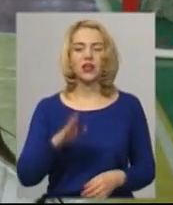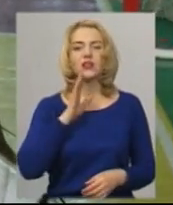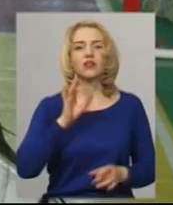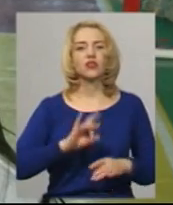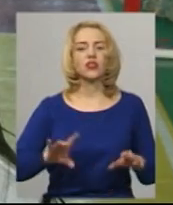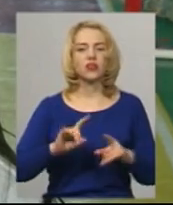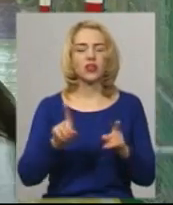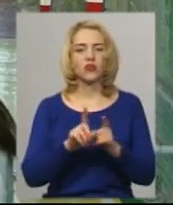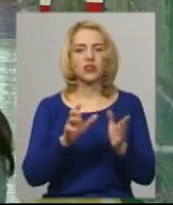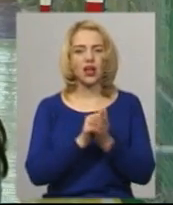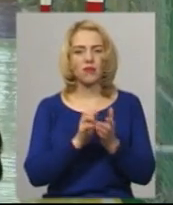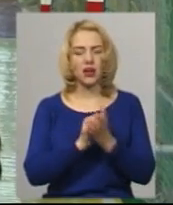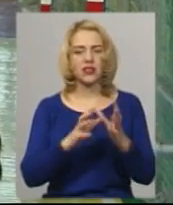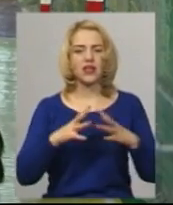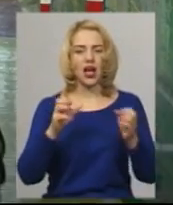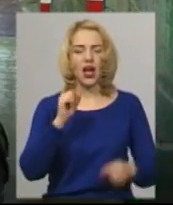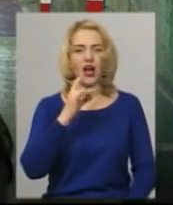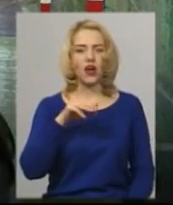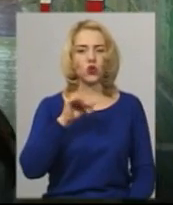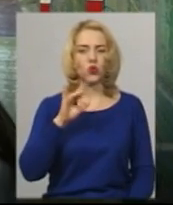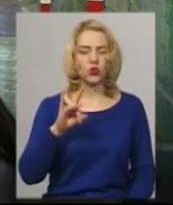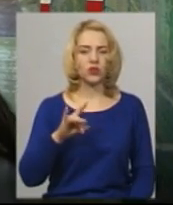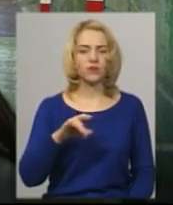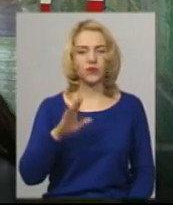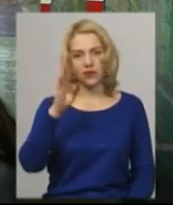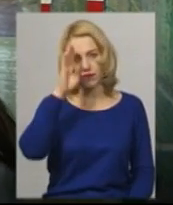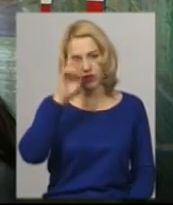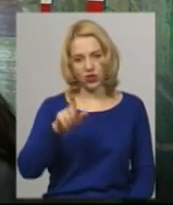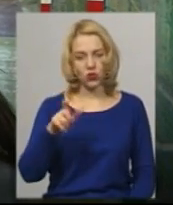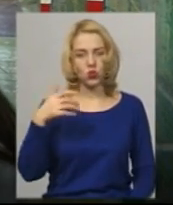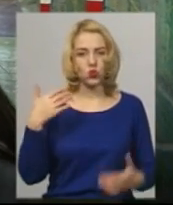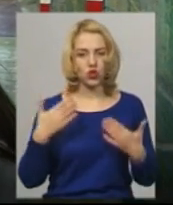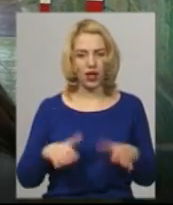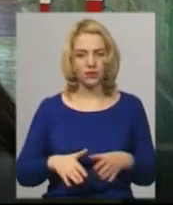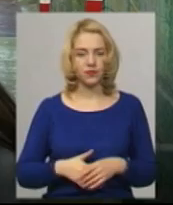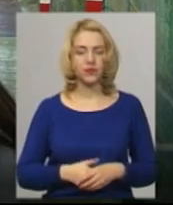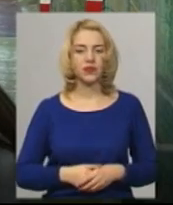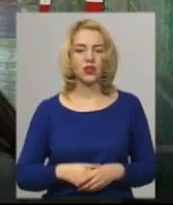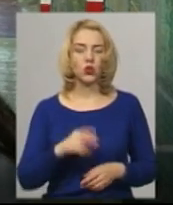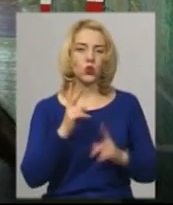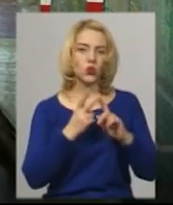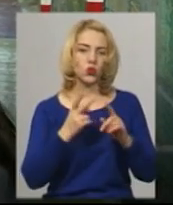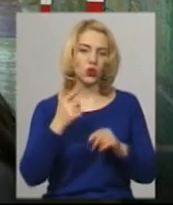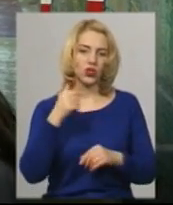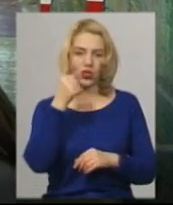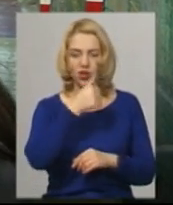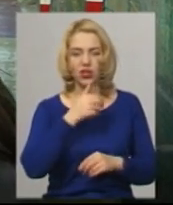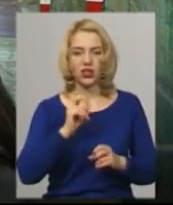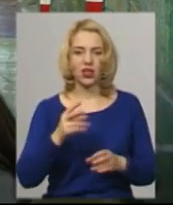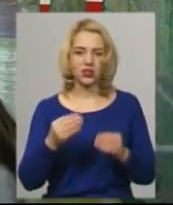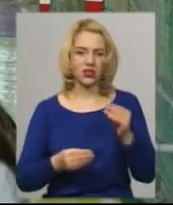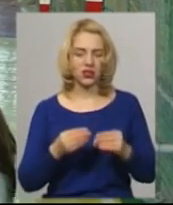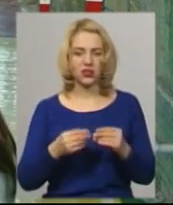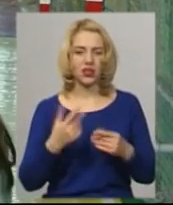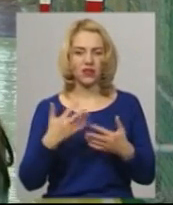розповідає, теж займається регбі. Артур, він вже 2-й рік як грає, і він